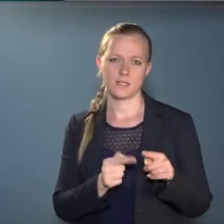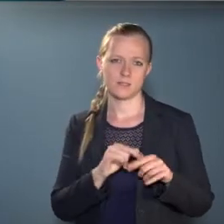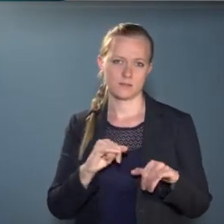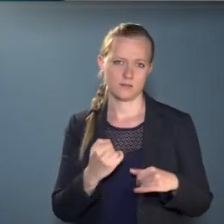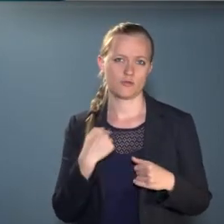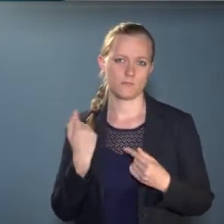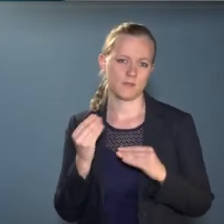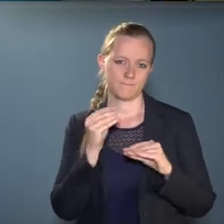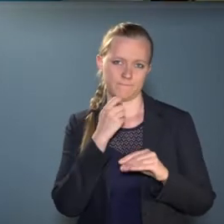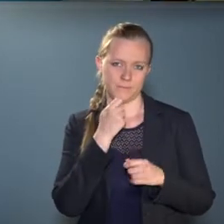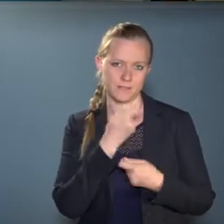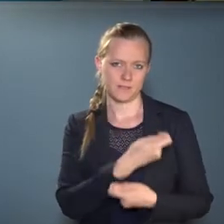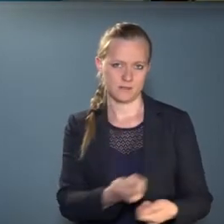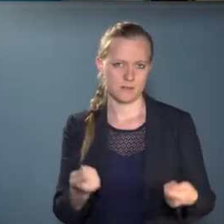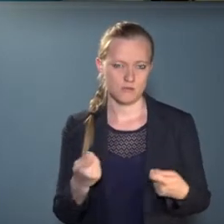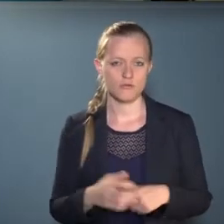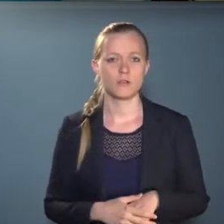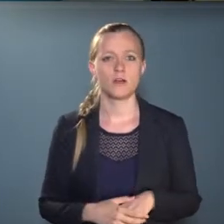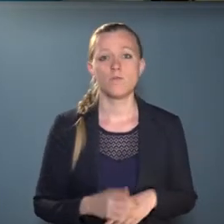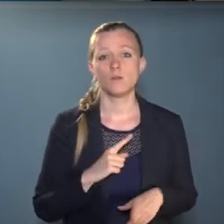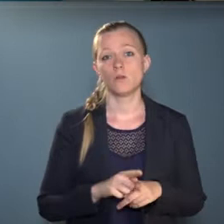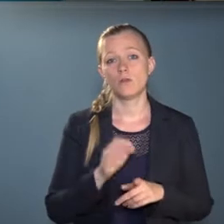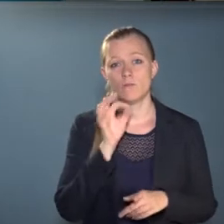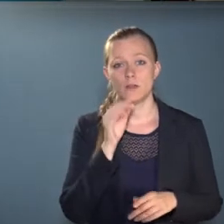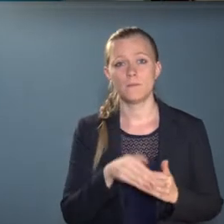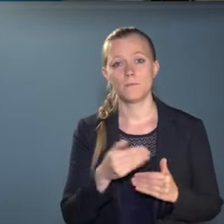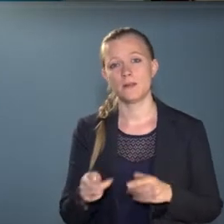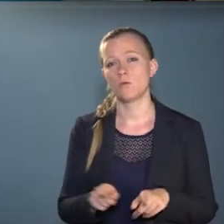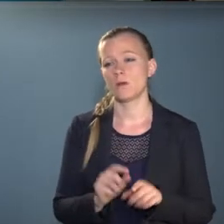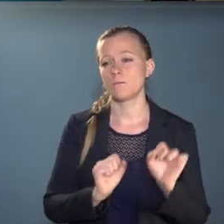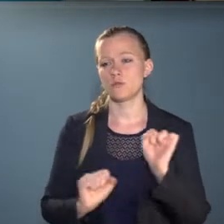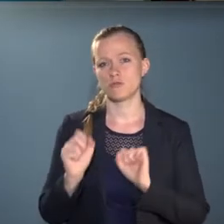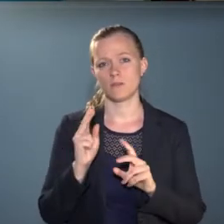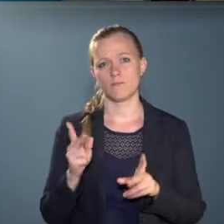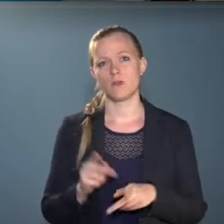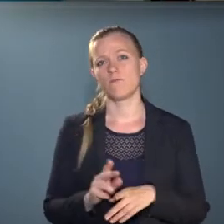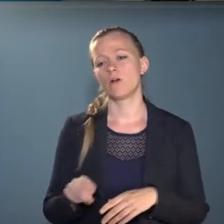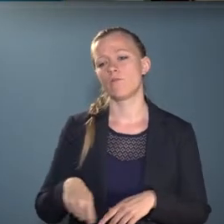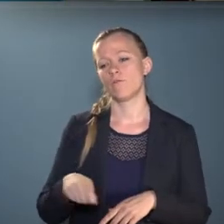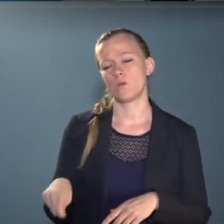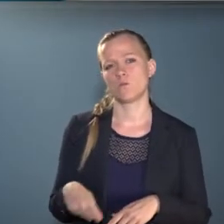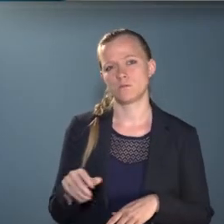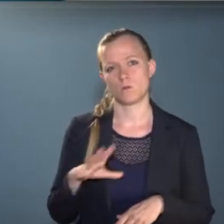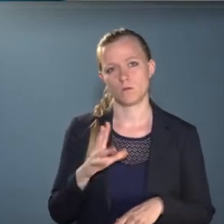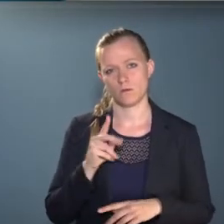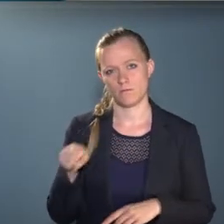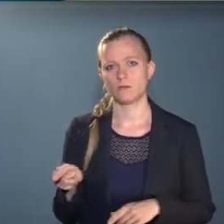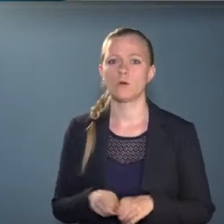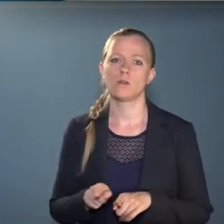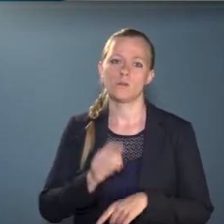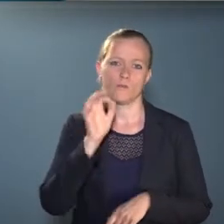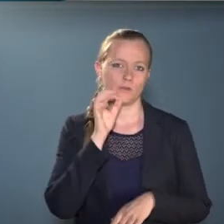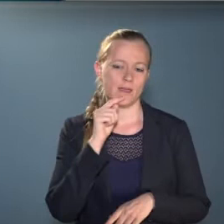módon étkeztetjük. Vannak olyan óvodáink, amelyek mellett olyan bölcsőde működik, amelynek van főzőkonyhája, és azokat az